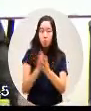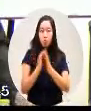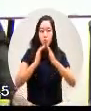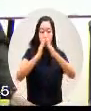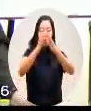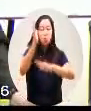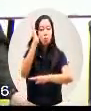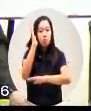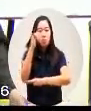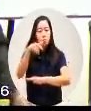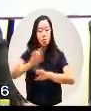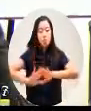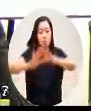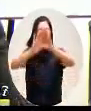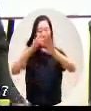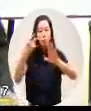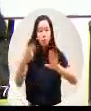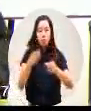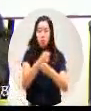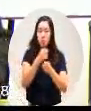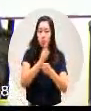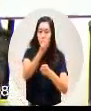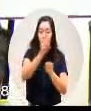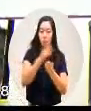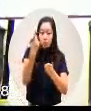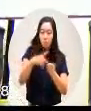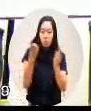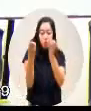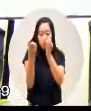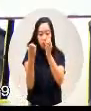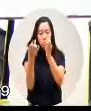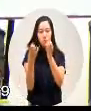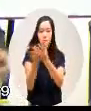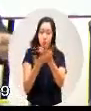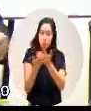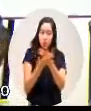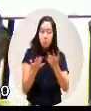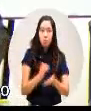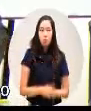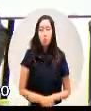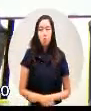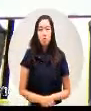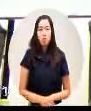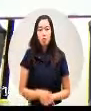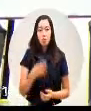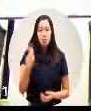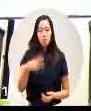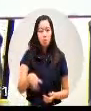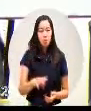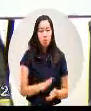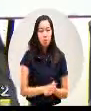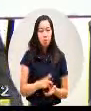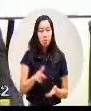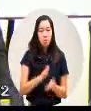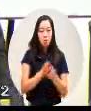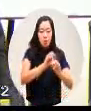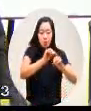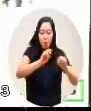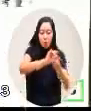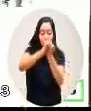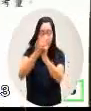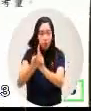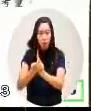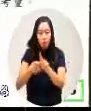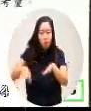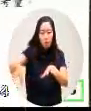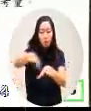政。的发展呐、啊、哈，来这几方面的探讨。啊，这卖精神呐、啊、哈，就是我们农机的移转的范围啦、啊、哈，